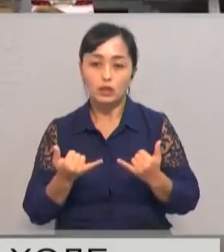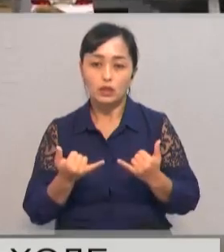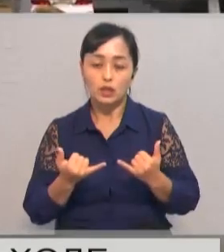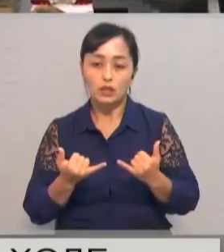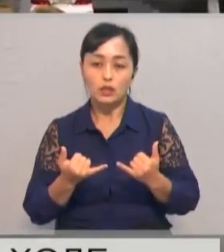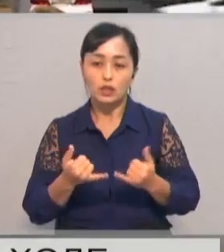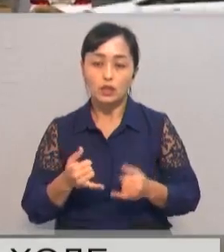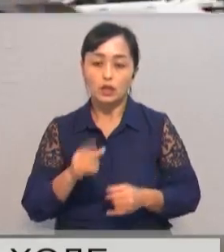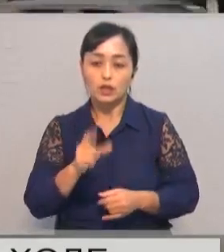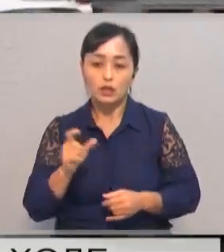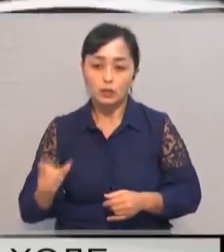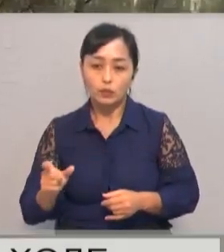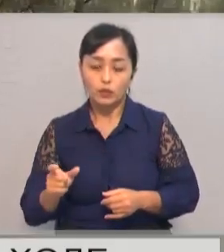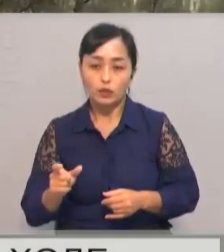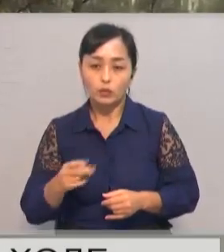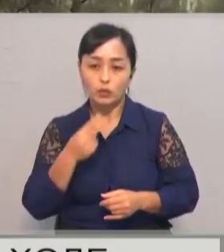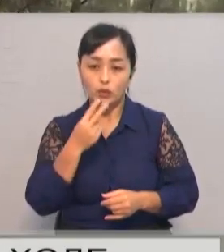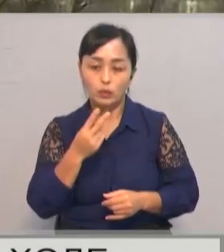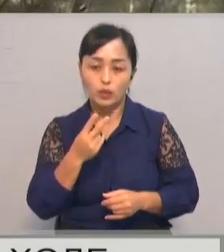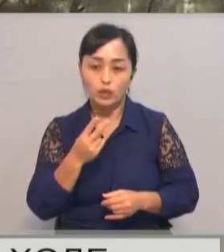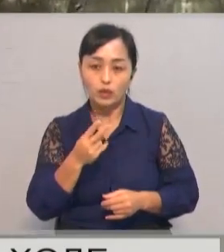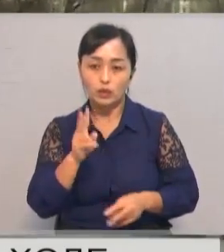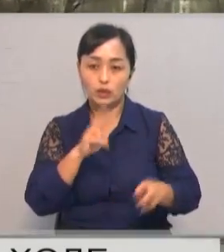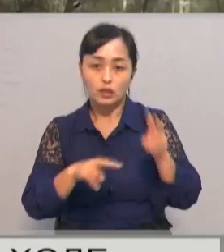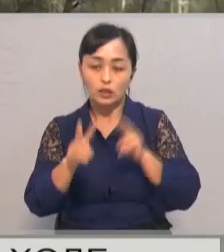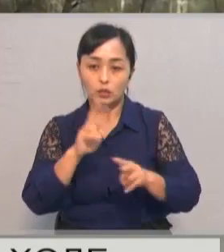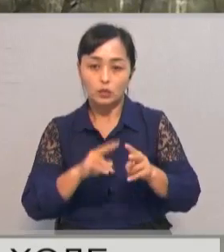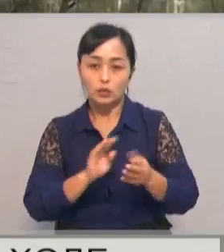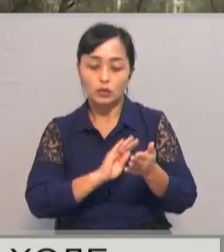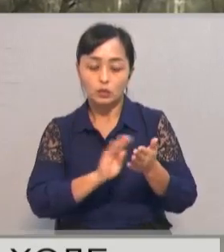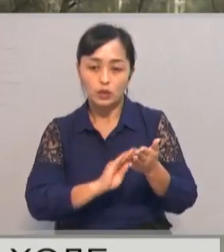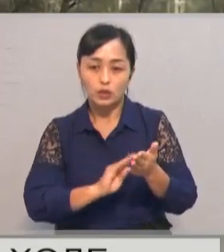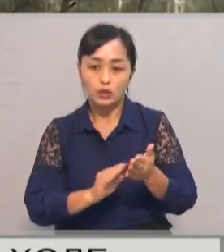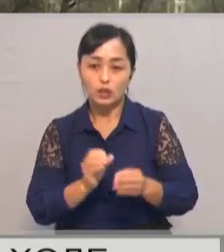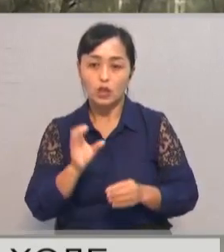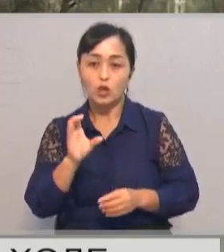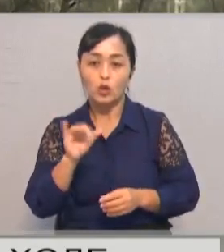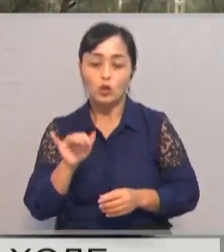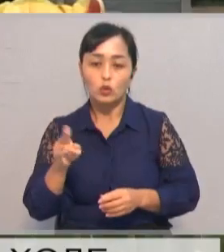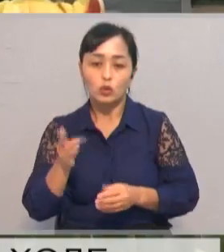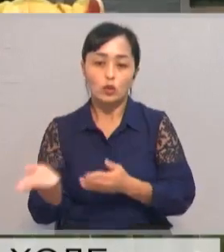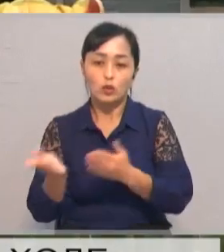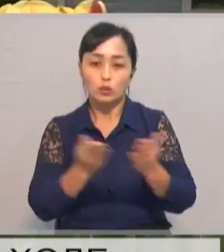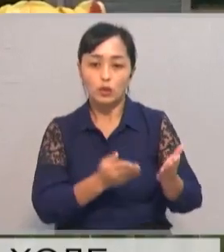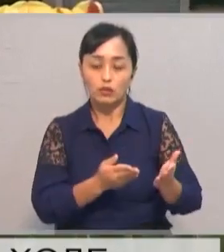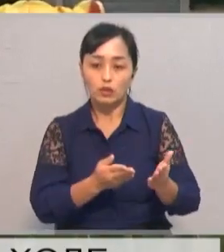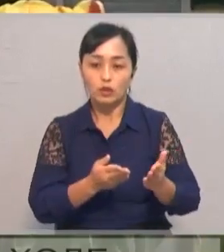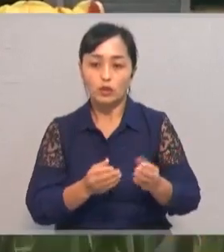к поведению, 12 фактов нарушения защитного предписания. В суд направлено 8 представлений о